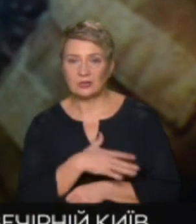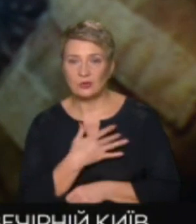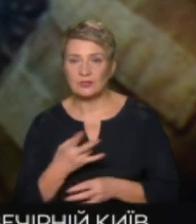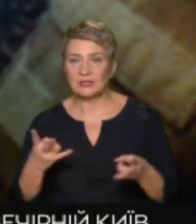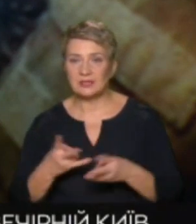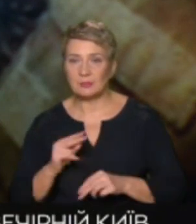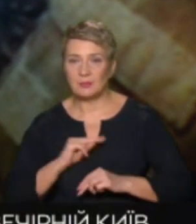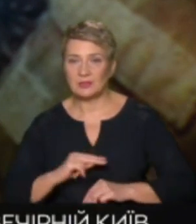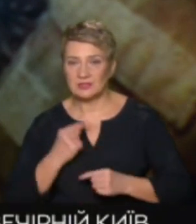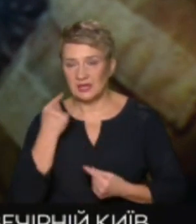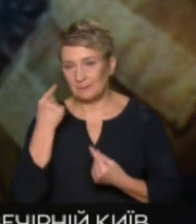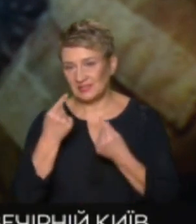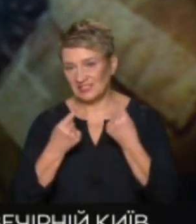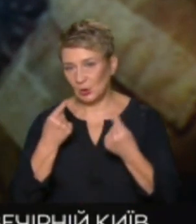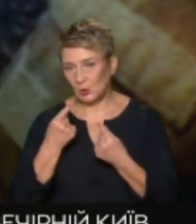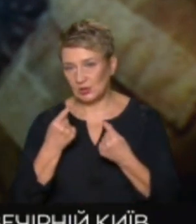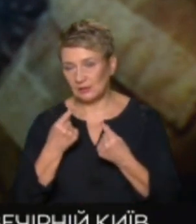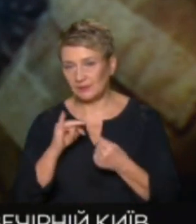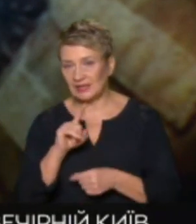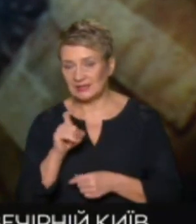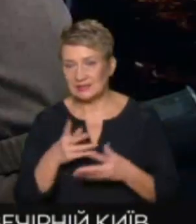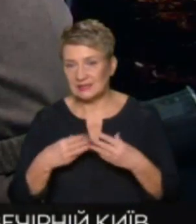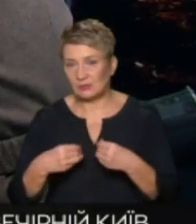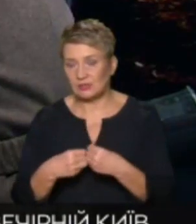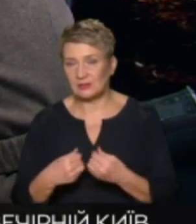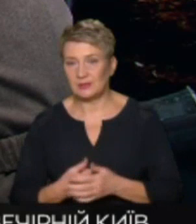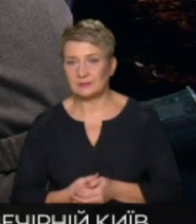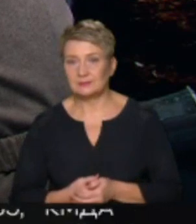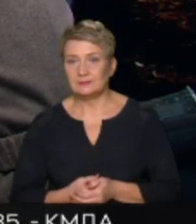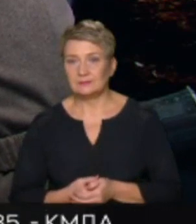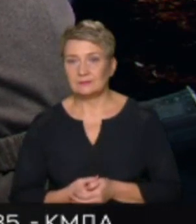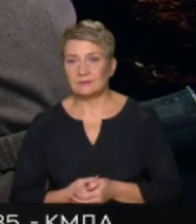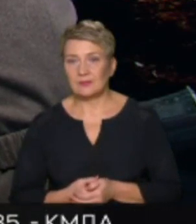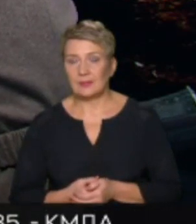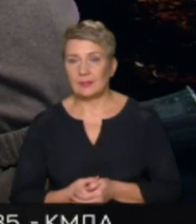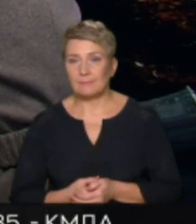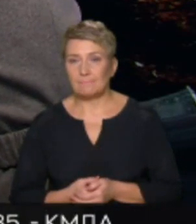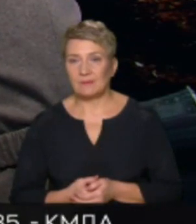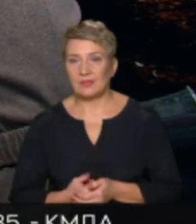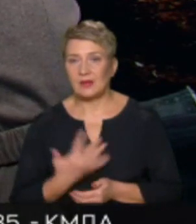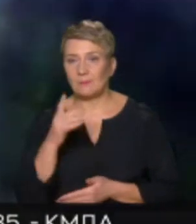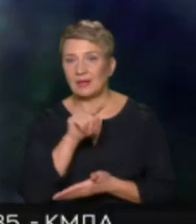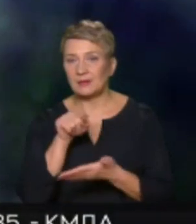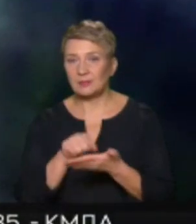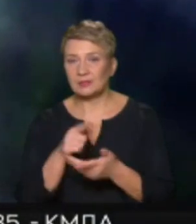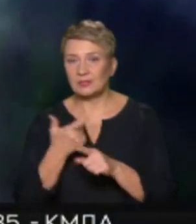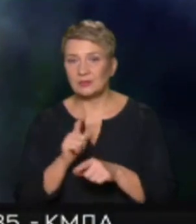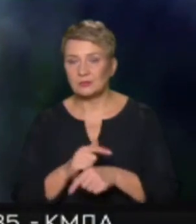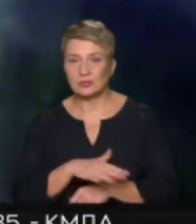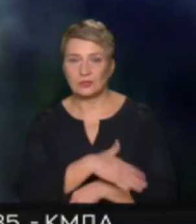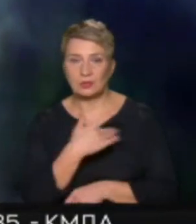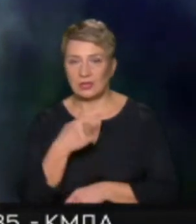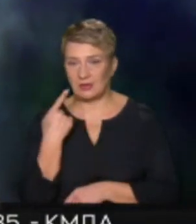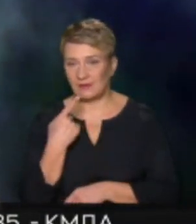працювати психологам з такими родинами? Ви в одному реченні 5 питань, які можна дуже довго говорити,